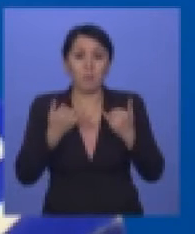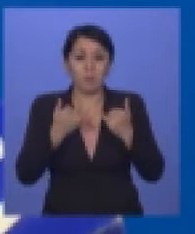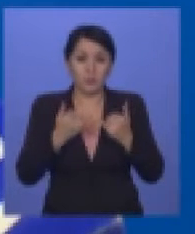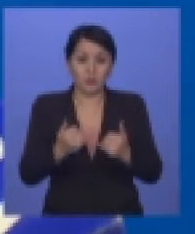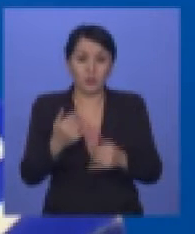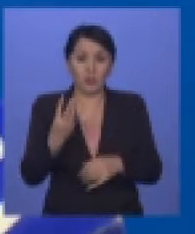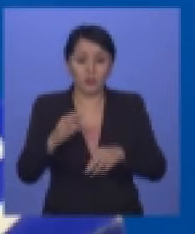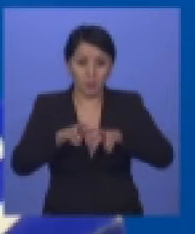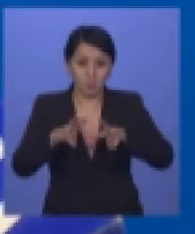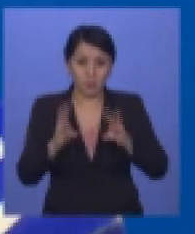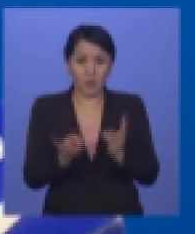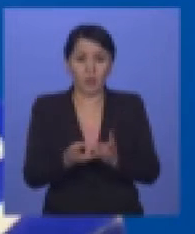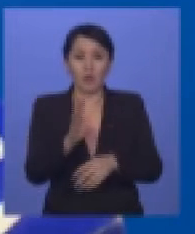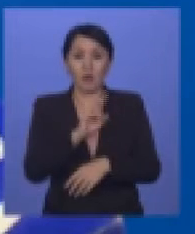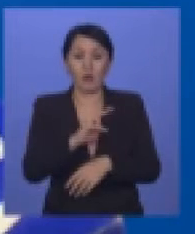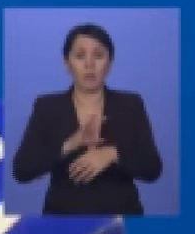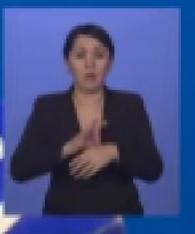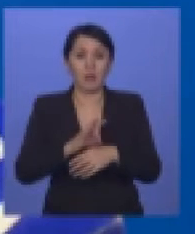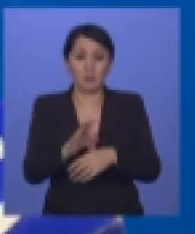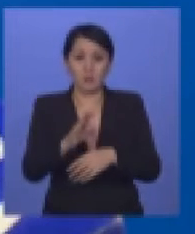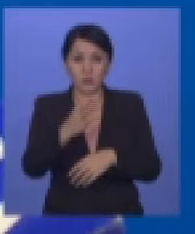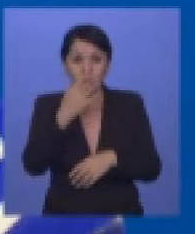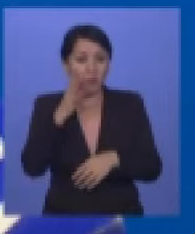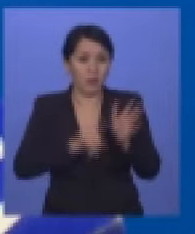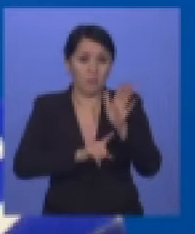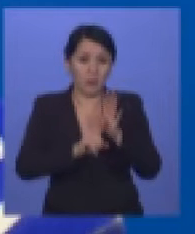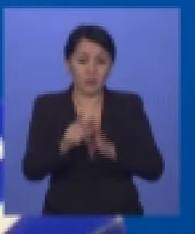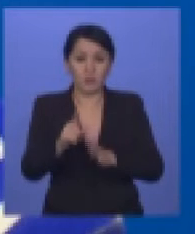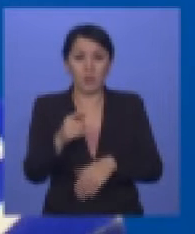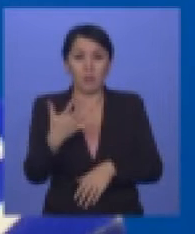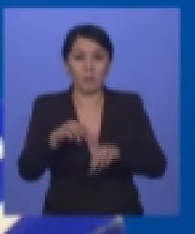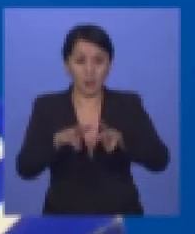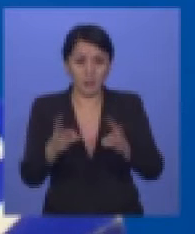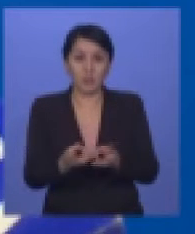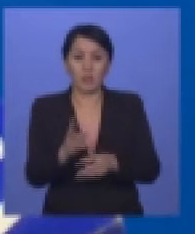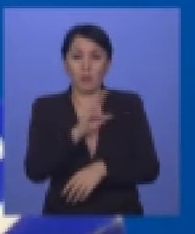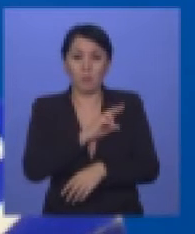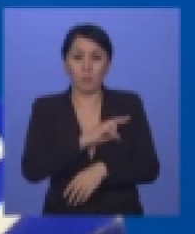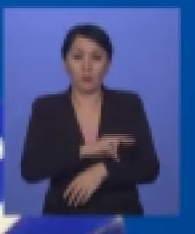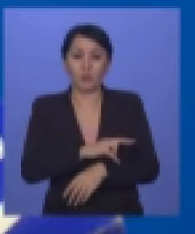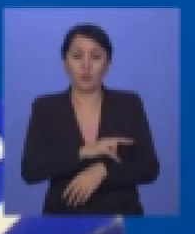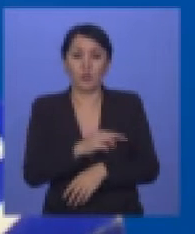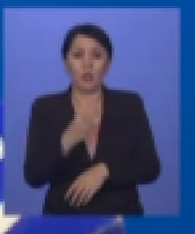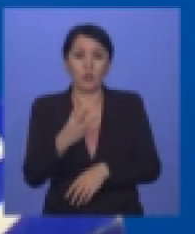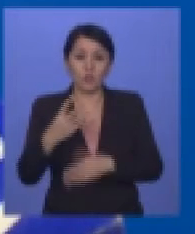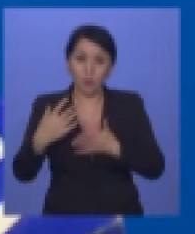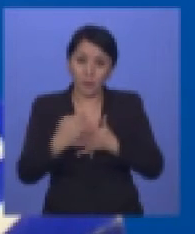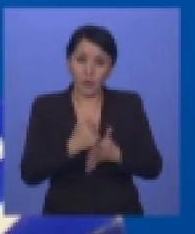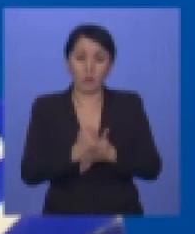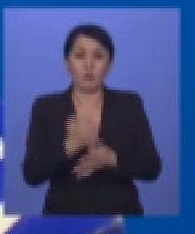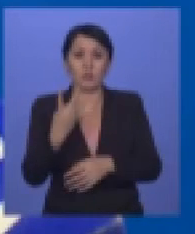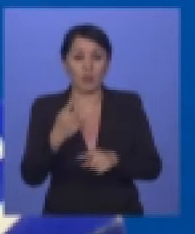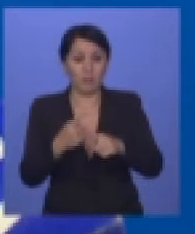3 қазандық агрегатта жұмыс жүргізілуде. Жылыту маусымының басында 5 қазандық іске қосылған, және 3-ші резервте.